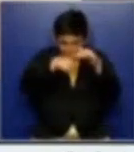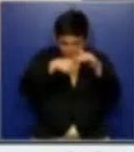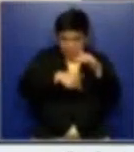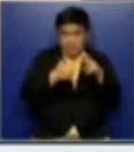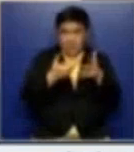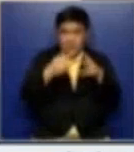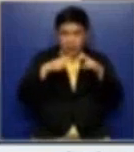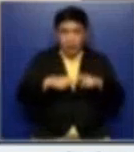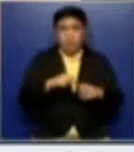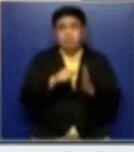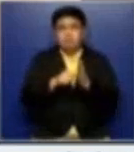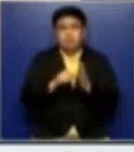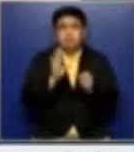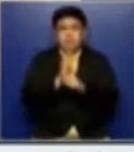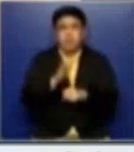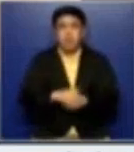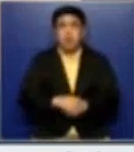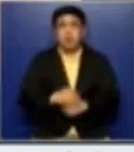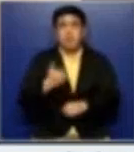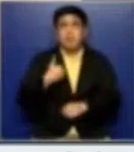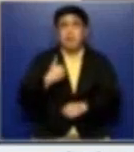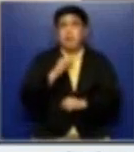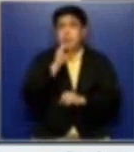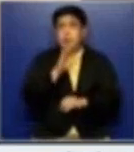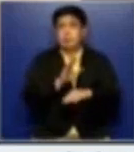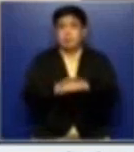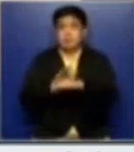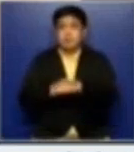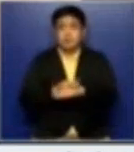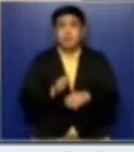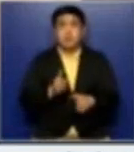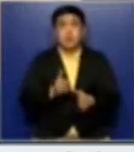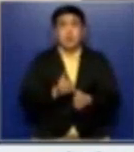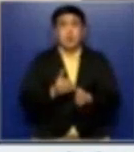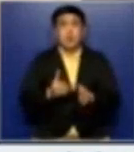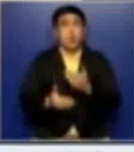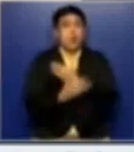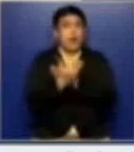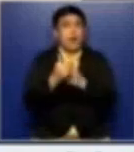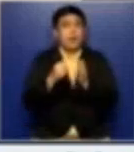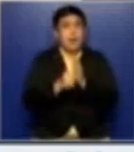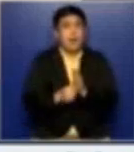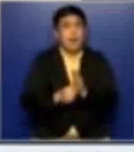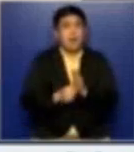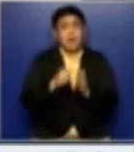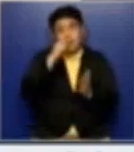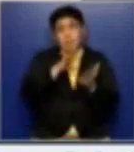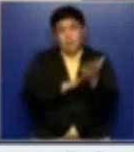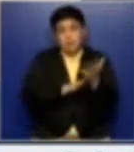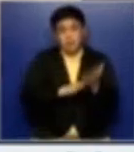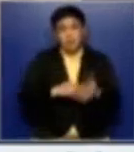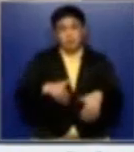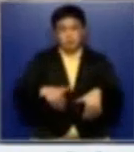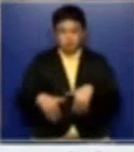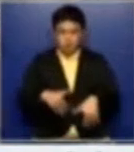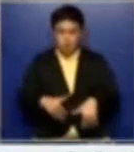ท่านี้ไม่พอนะสิ่งซึ่งผมจะบอกกับท่านต่อไปนี้เป็นทางออกของประเทศให้ประชาชนเขามีความหวัง